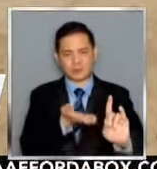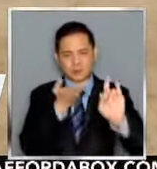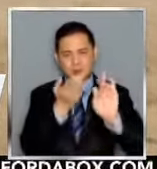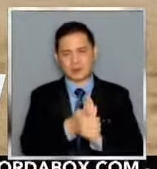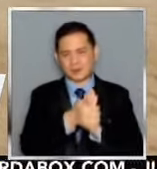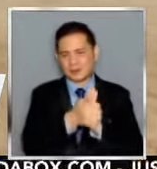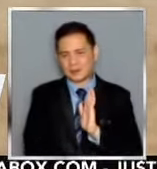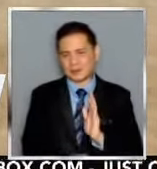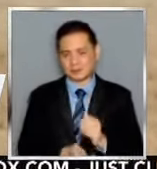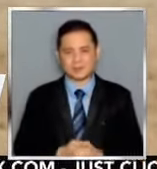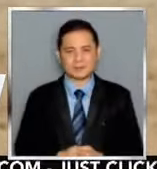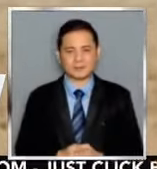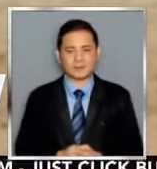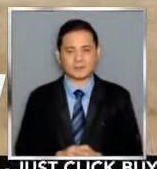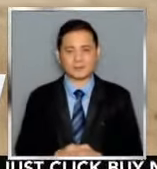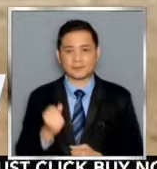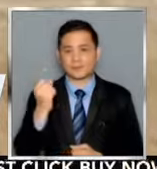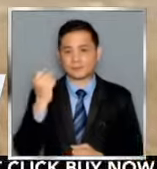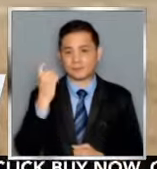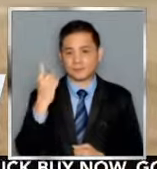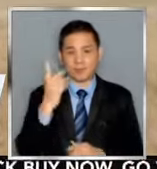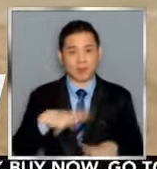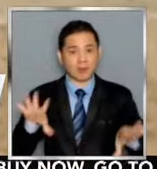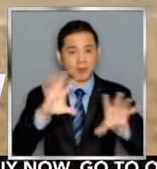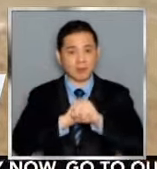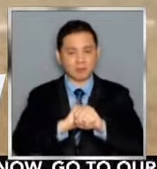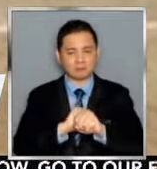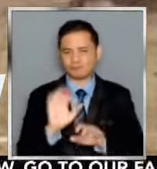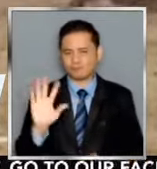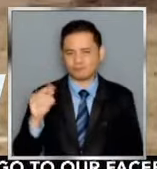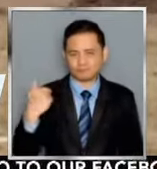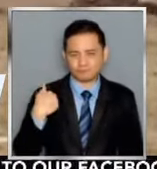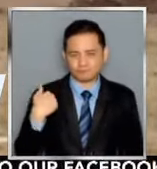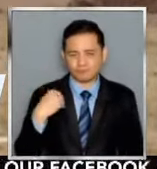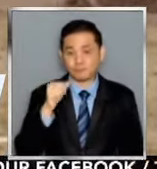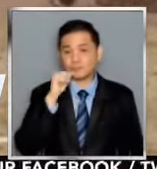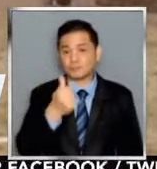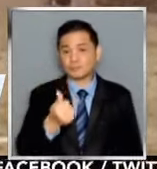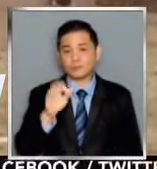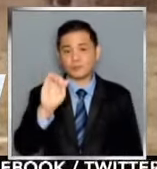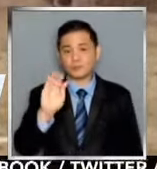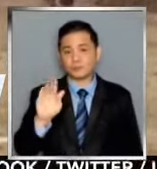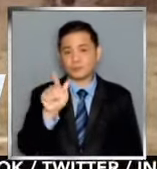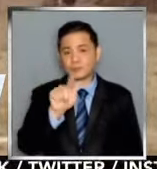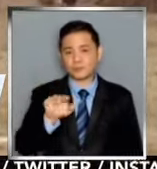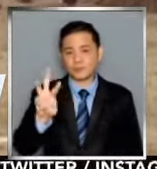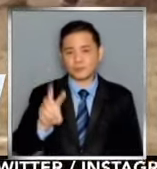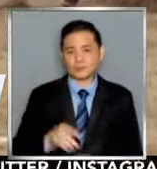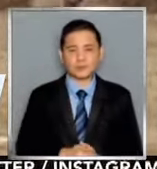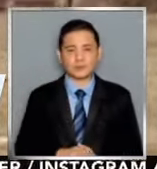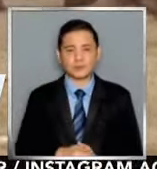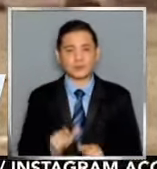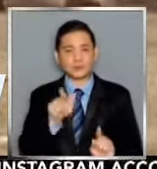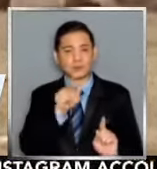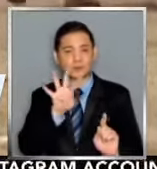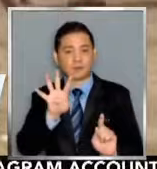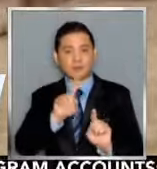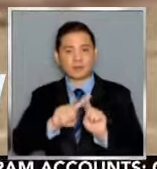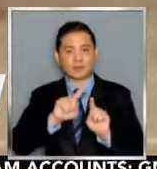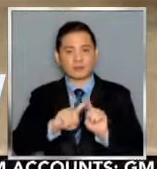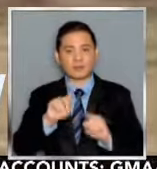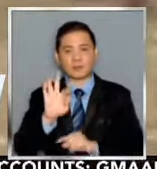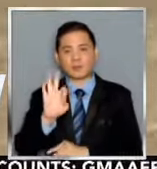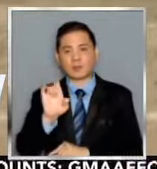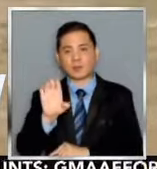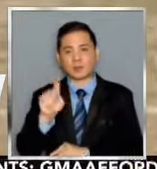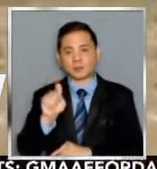Pero di patapos ang kasiyahan. Bukas February 26, 24 na makukulay na floats naman ang bibida para